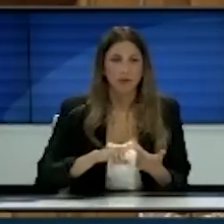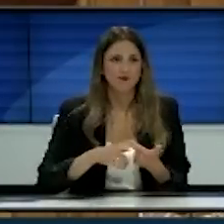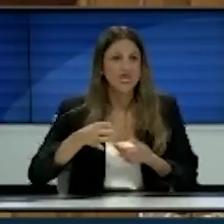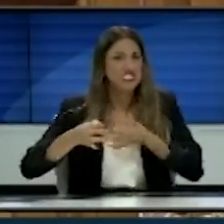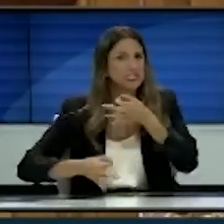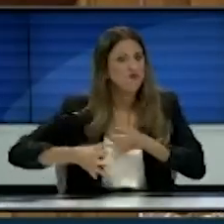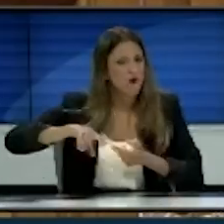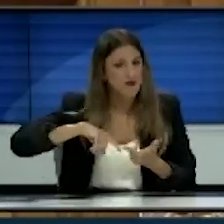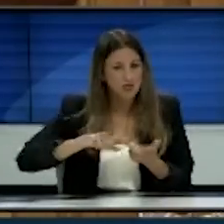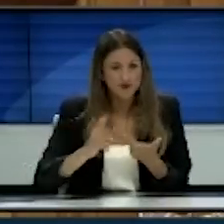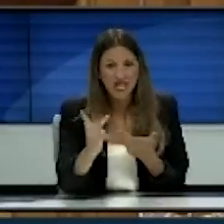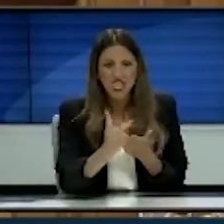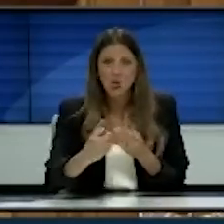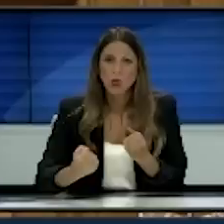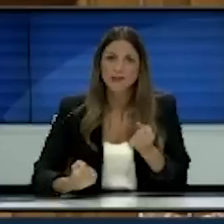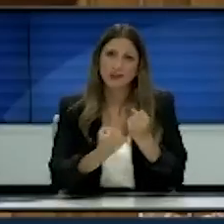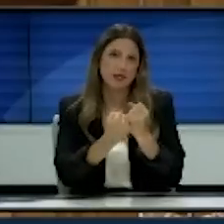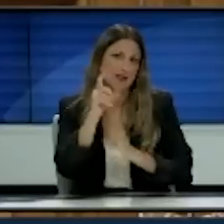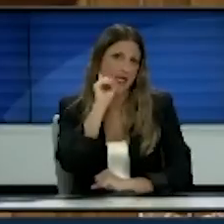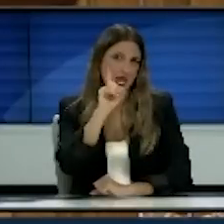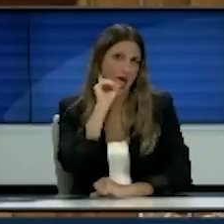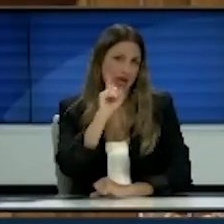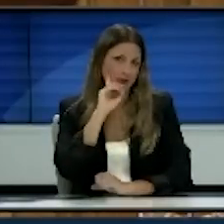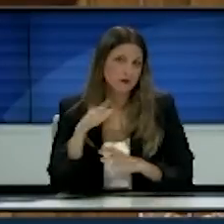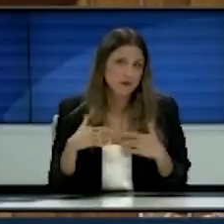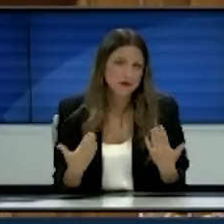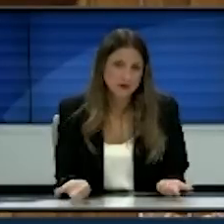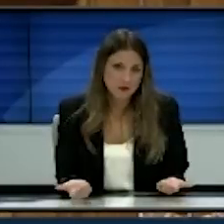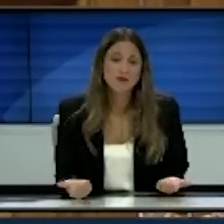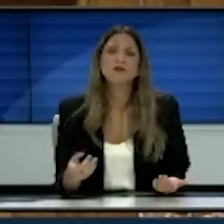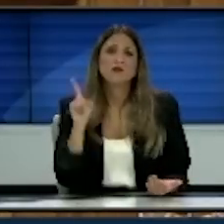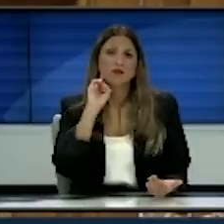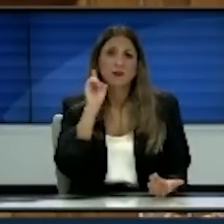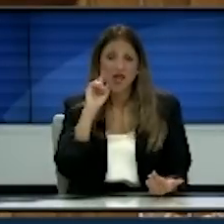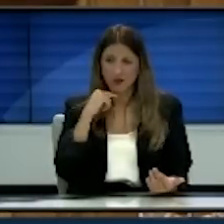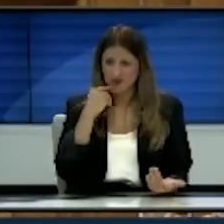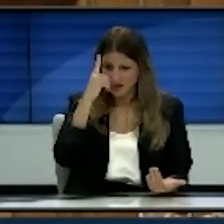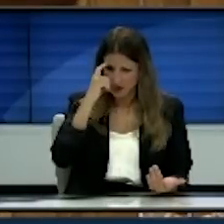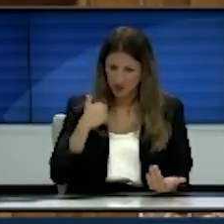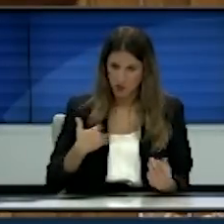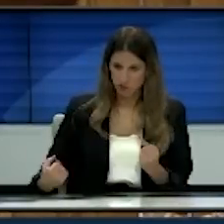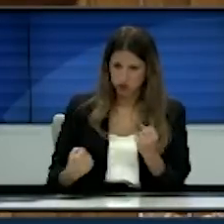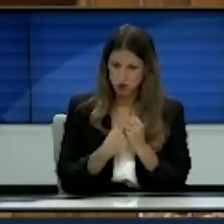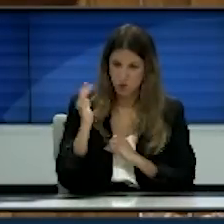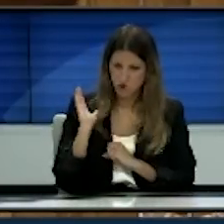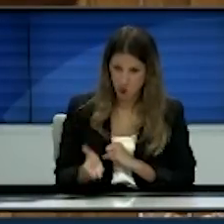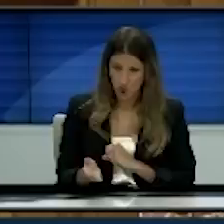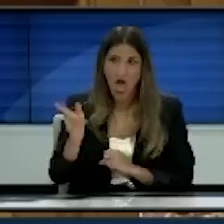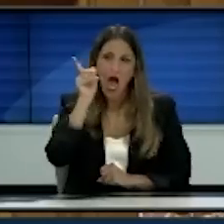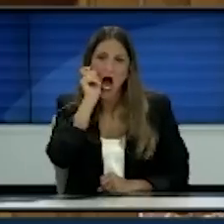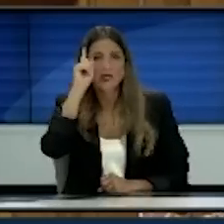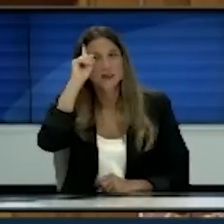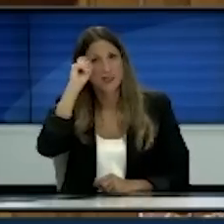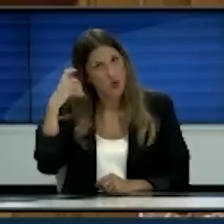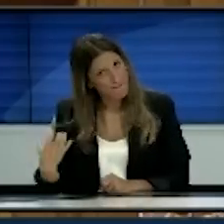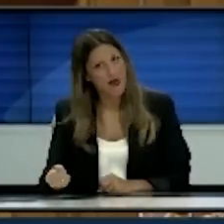κοινωνική στήριξη των γυναικών που εκτός των άλλων θα αποτρέπει τους δράστες να δρουν ανενόχλητοι. Και